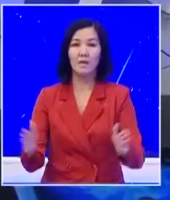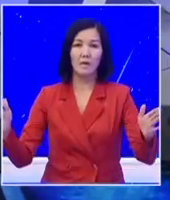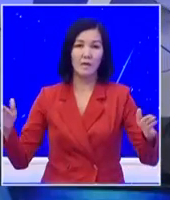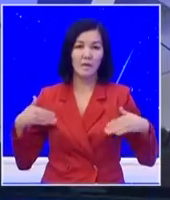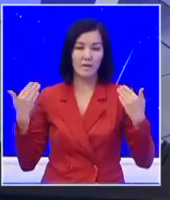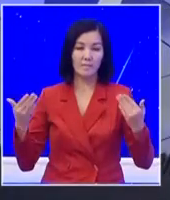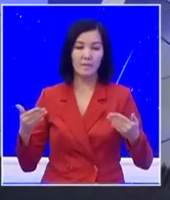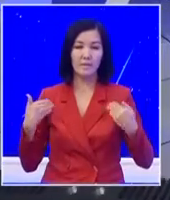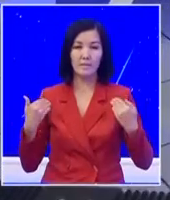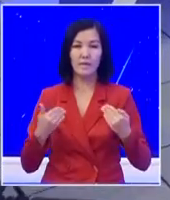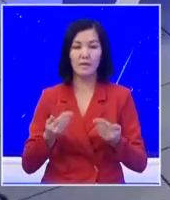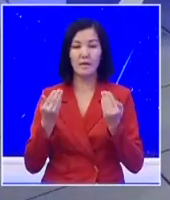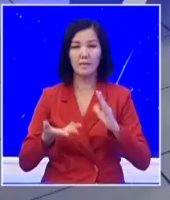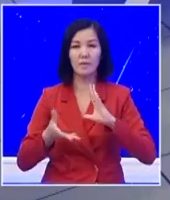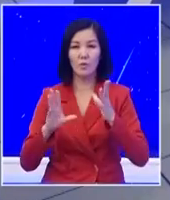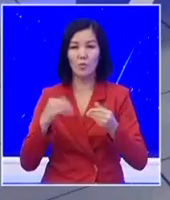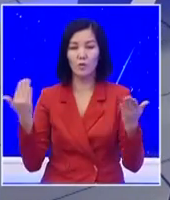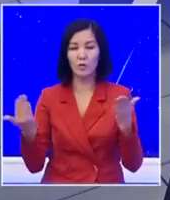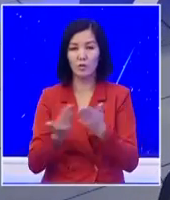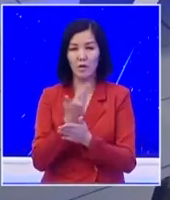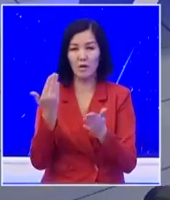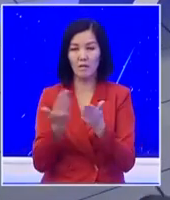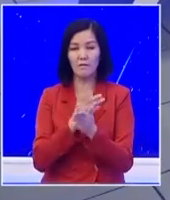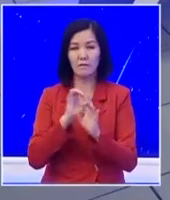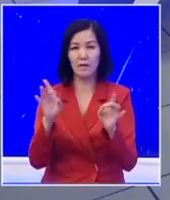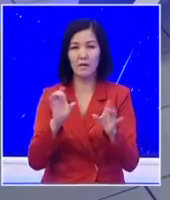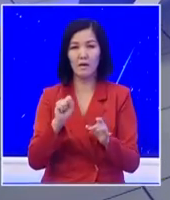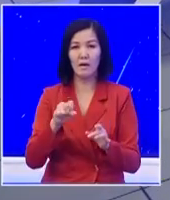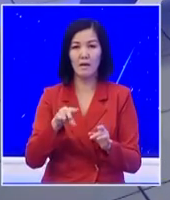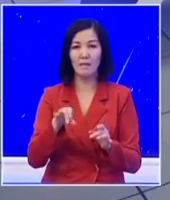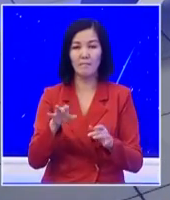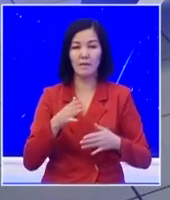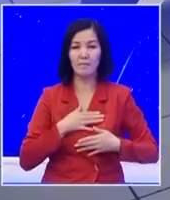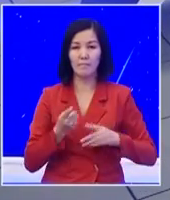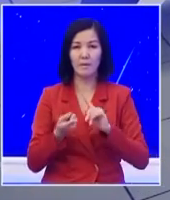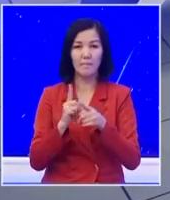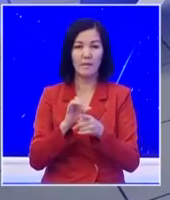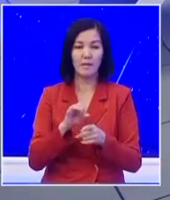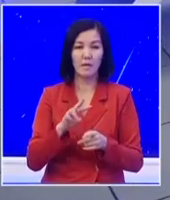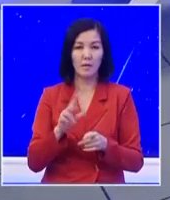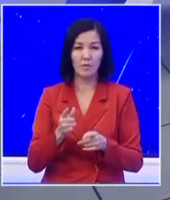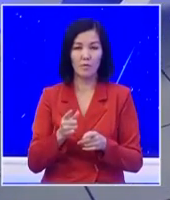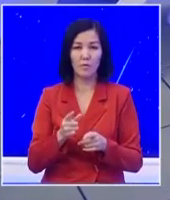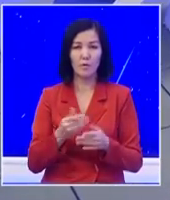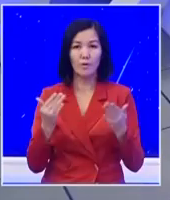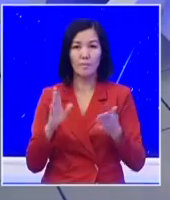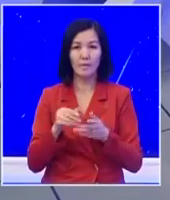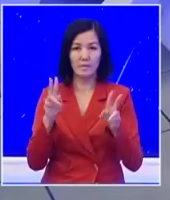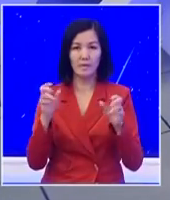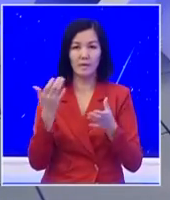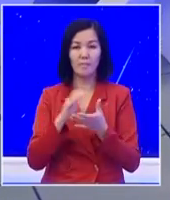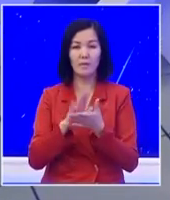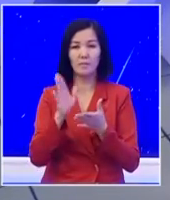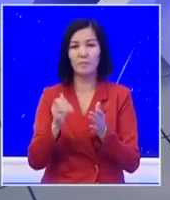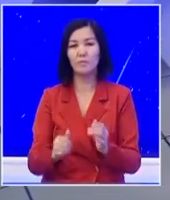Ассаламу алейкум, қадірменді көрермен, тікелей эфирде жаңалықтары студияда Алмат Хамид, суырда аудармада Айгүл Жұмашқызы. Бүгін көретіндеріңіз.